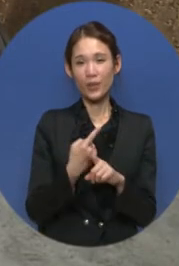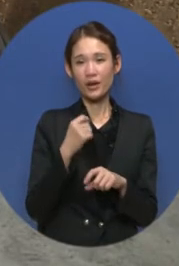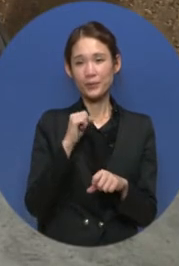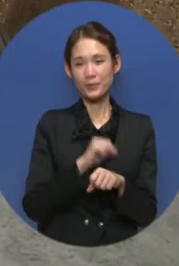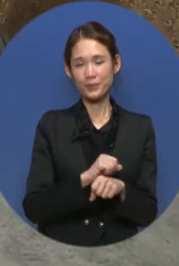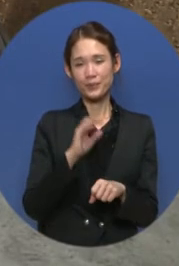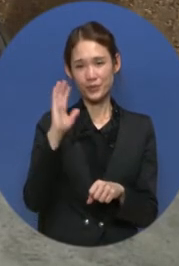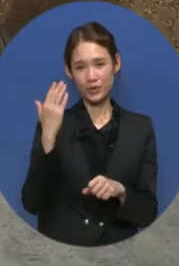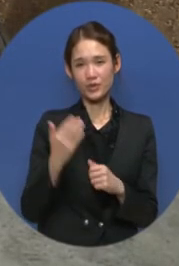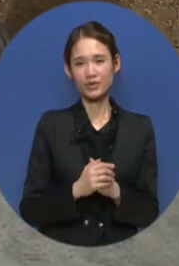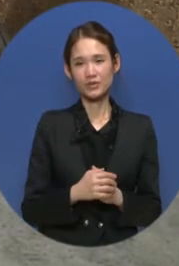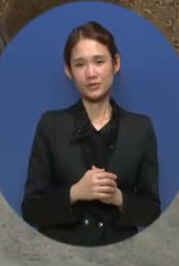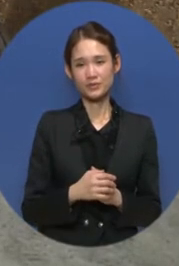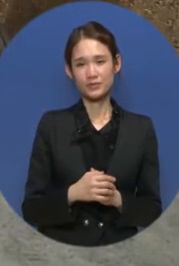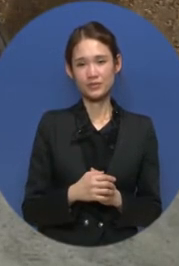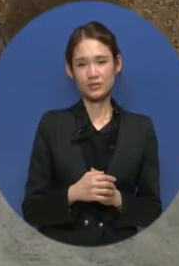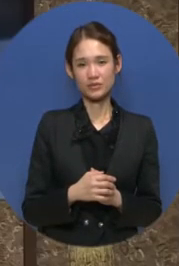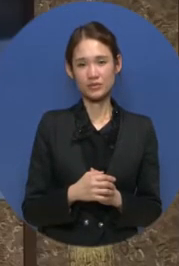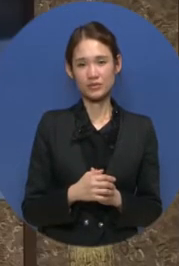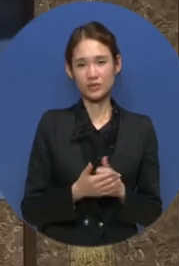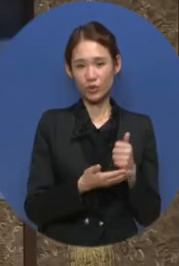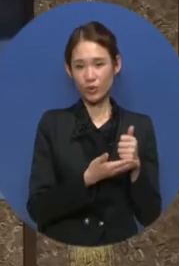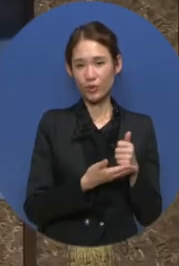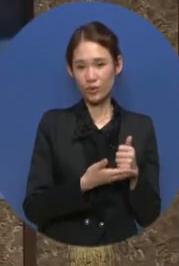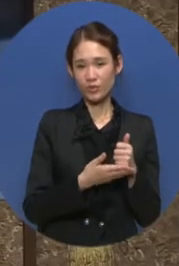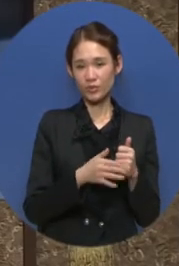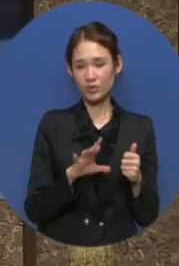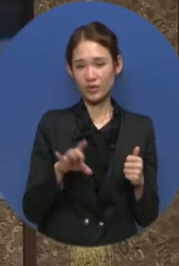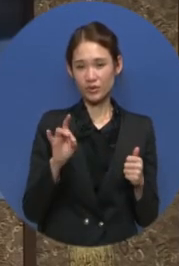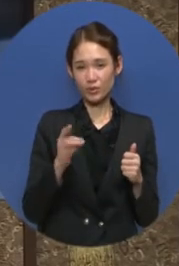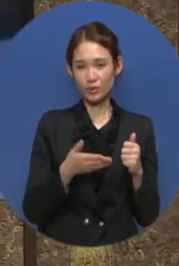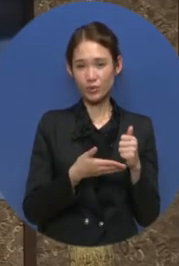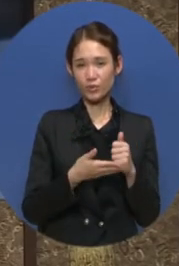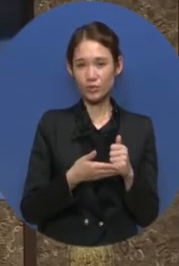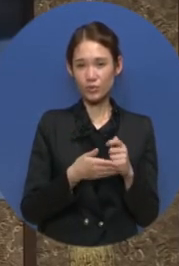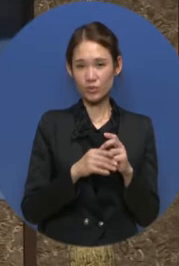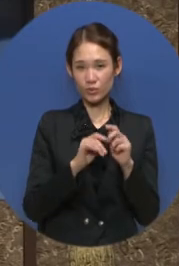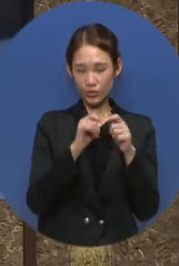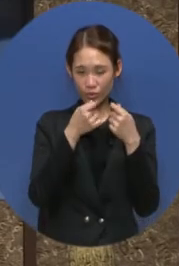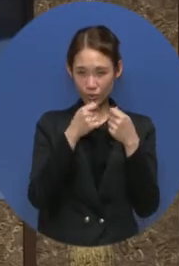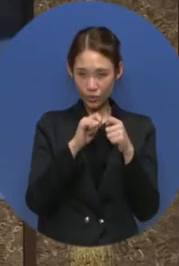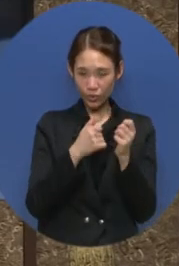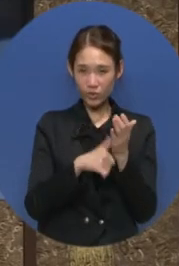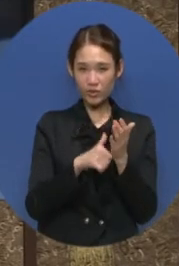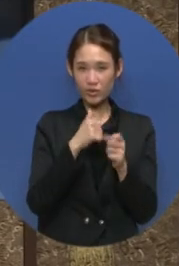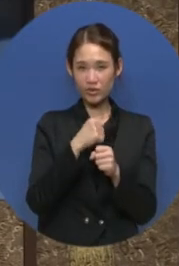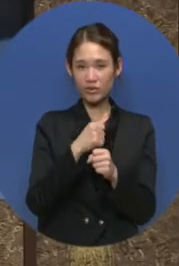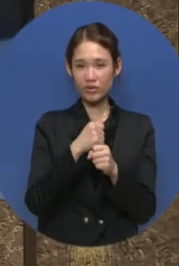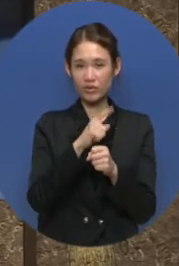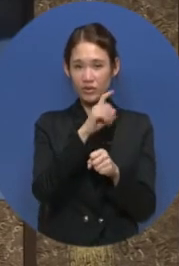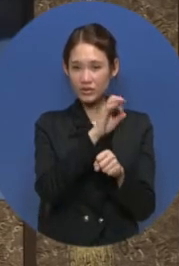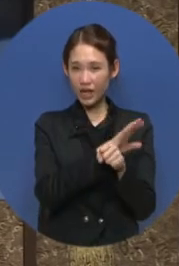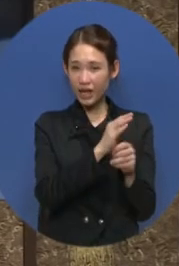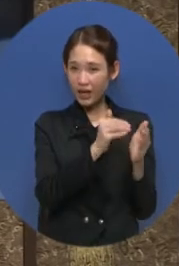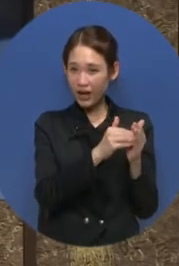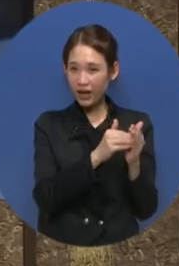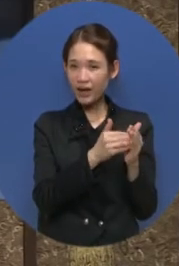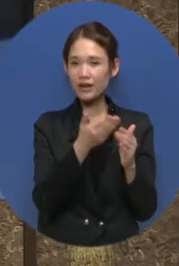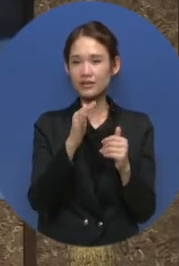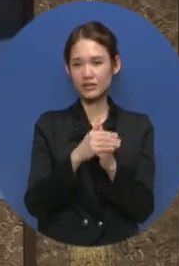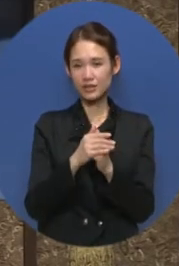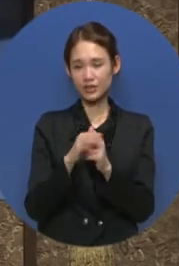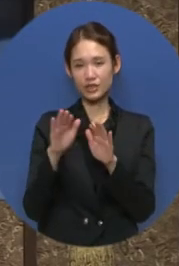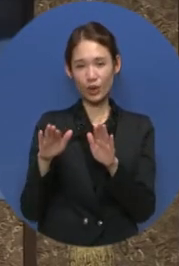잘 된 거죠. 왜냐하면 고객들이 네. 처음에는 공예품을 한번 사주고 이제 안 사줬잖아요. 네.